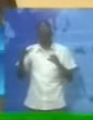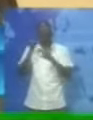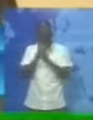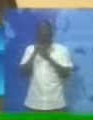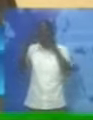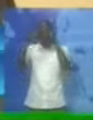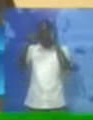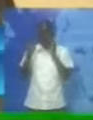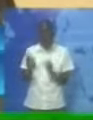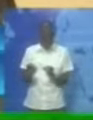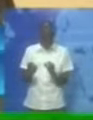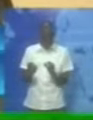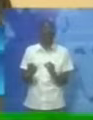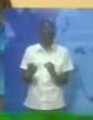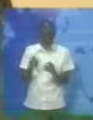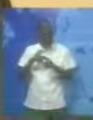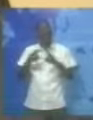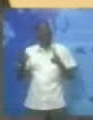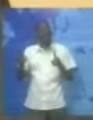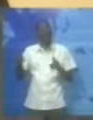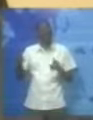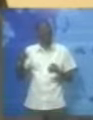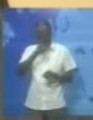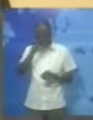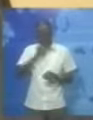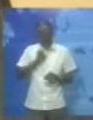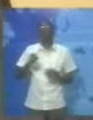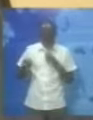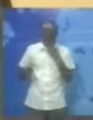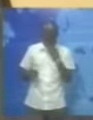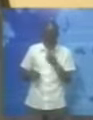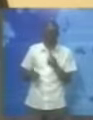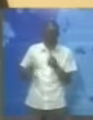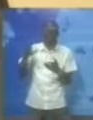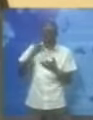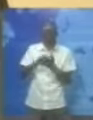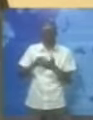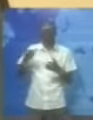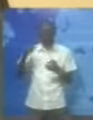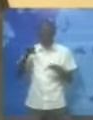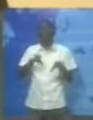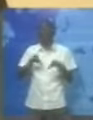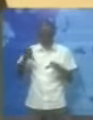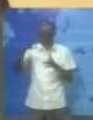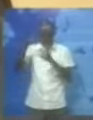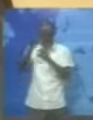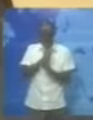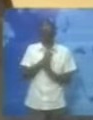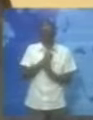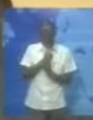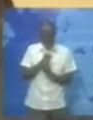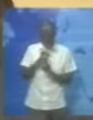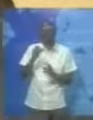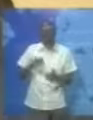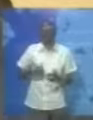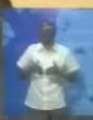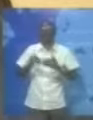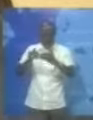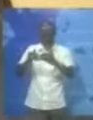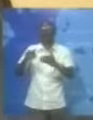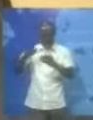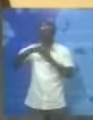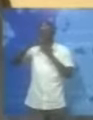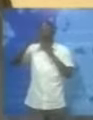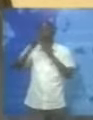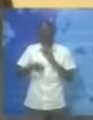décisions? Mais je vous avoue que ce qui a fait que je tiens et je sais que je vais aller au bout de